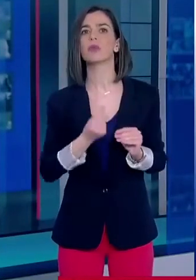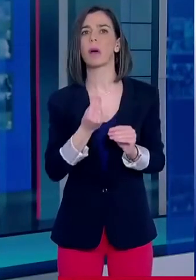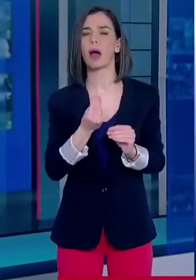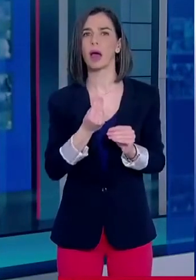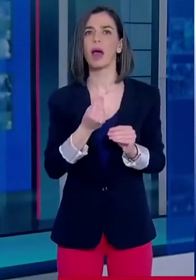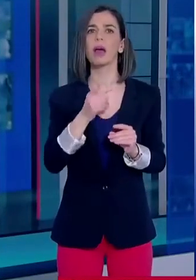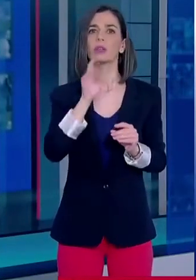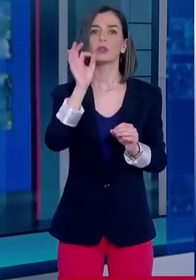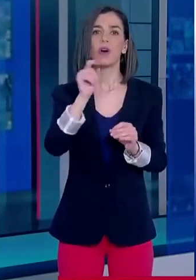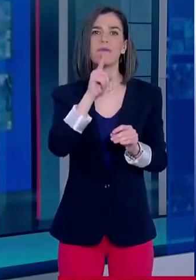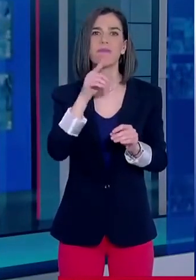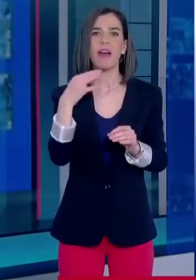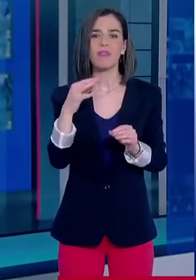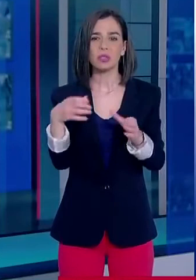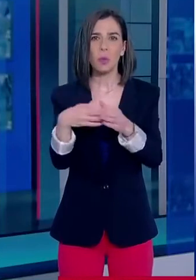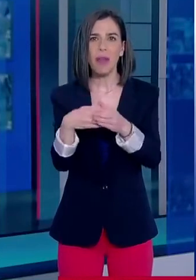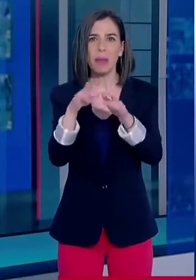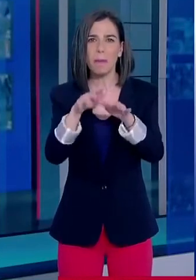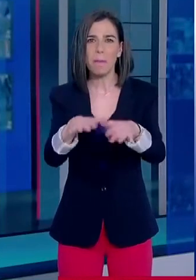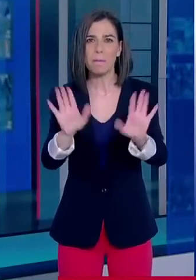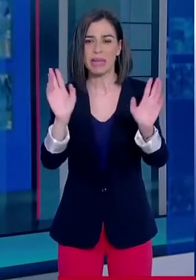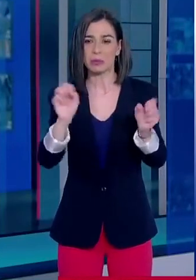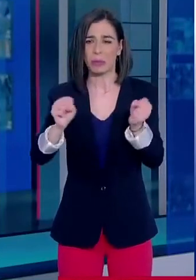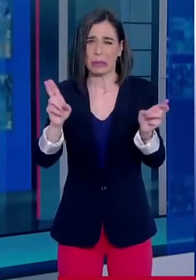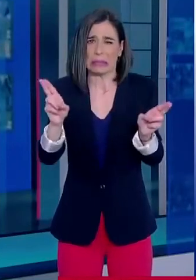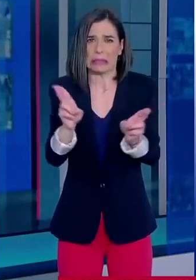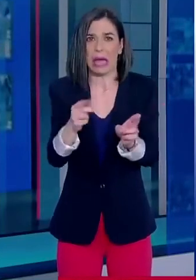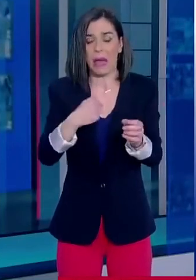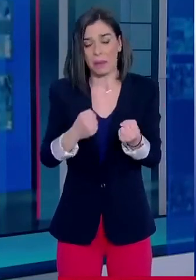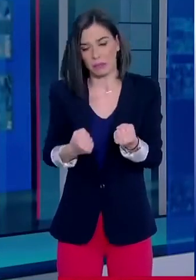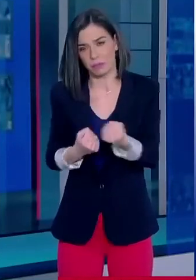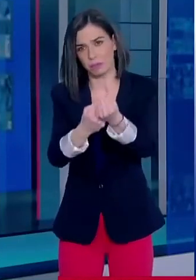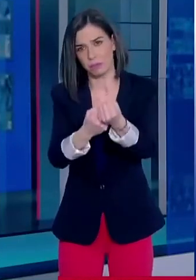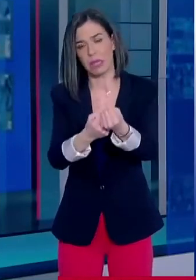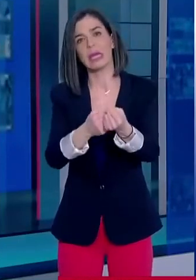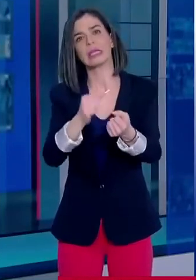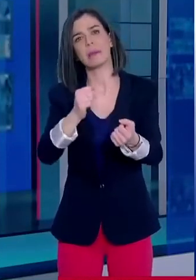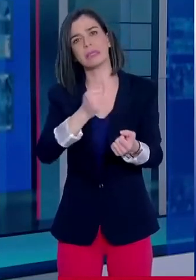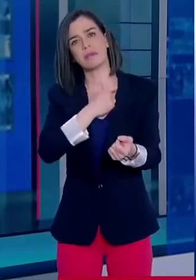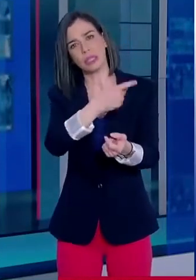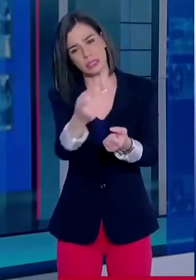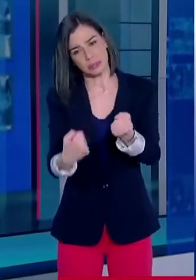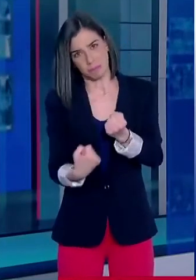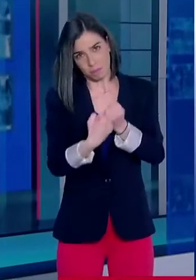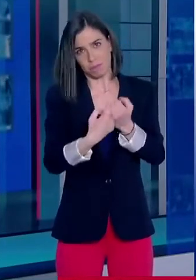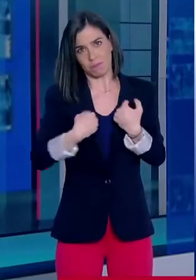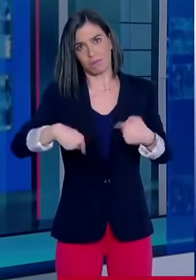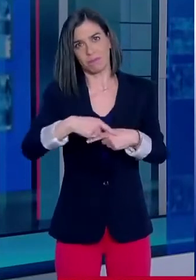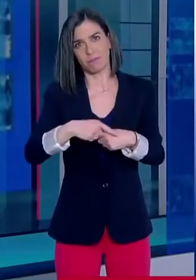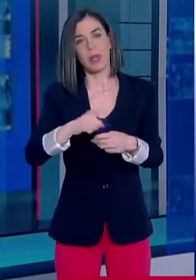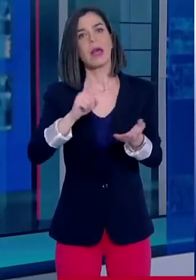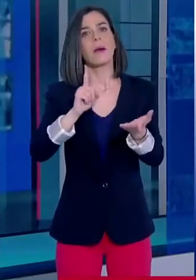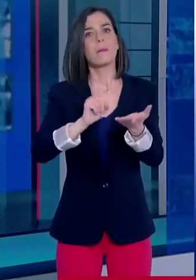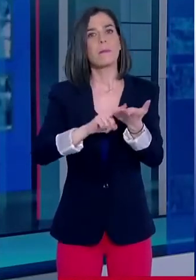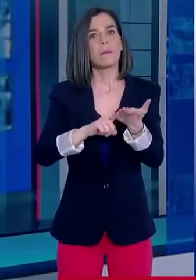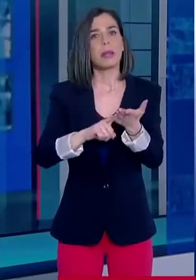αποφευχθεί η διασπορά σε αυτόν τον ιδιαίτερα ευαίσθητο χώρο. Είμαστε μαζί σας και θεωρούμε ότι είσαστε μαζί μας. Θεωρούμε ότι πρέπει να γίνεται πάρα